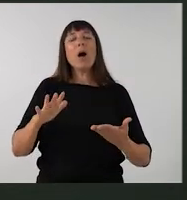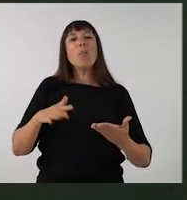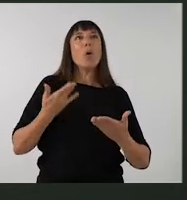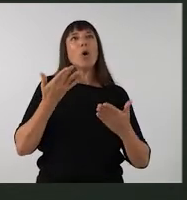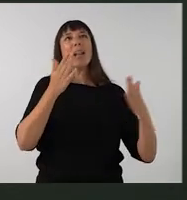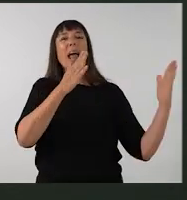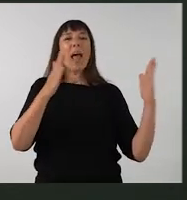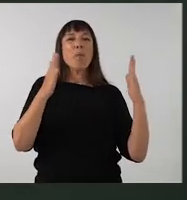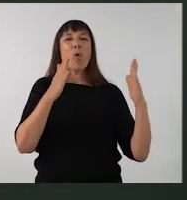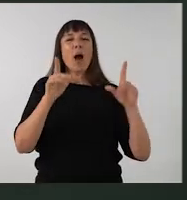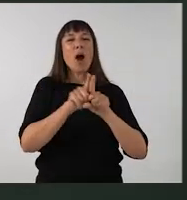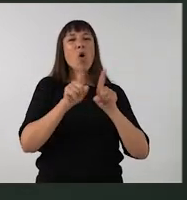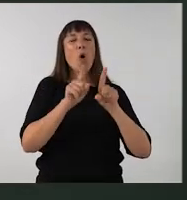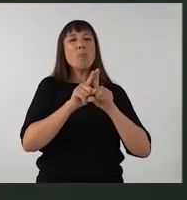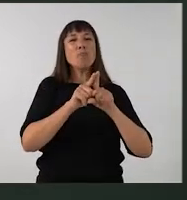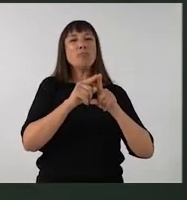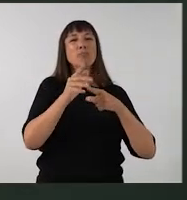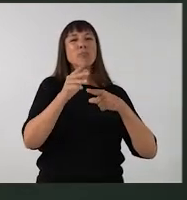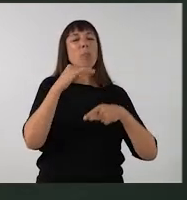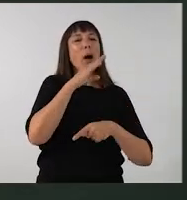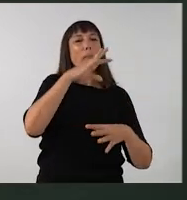homogenis, són els mateixos per tots. No? I ara potser estem